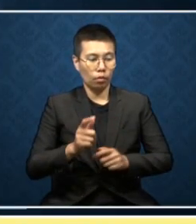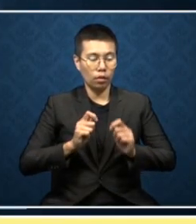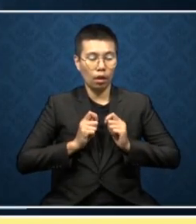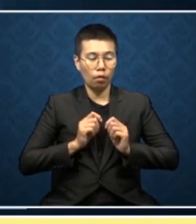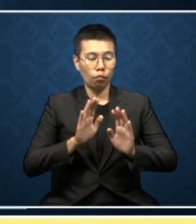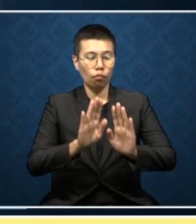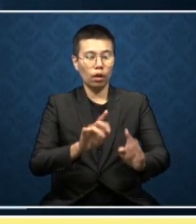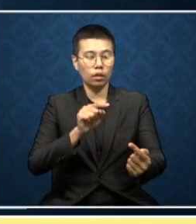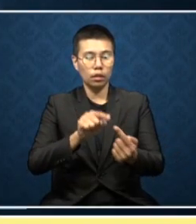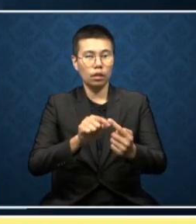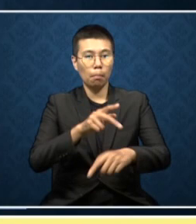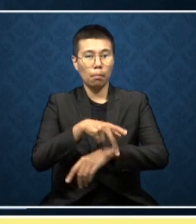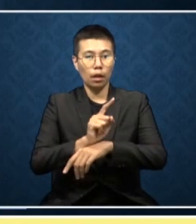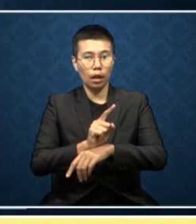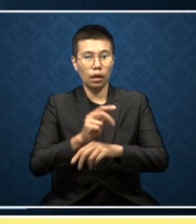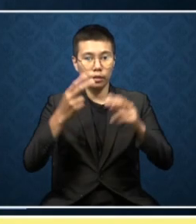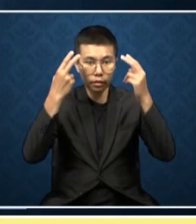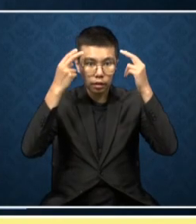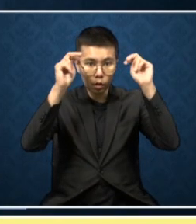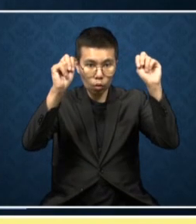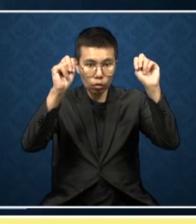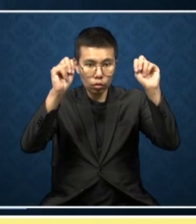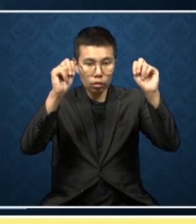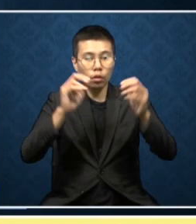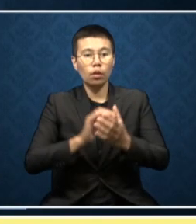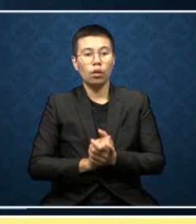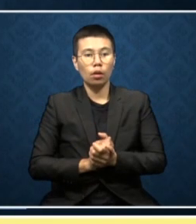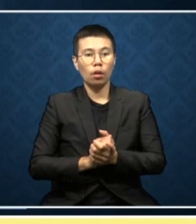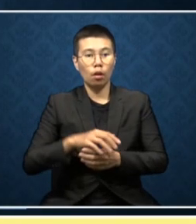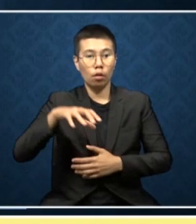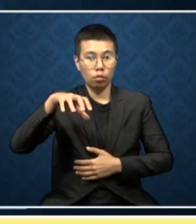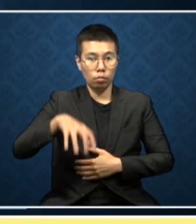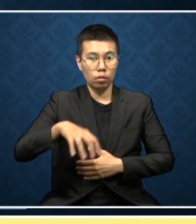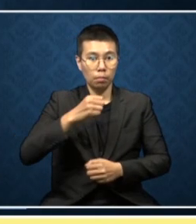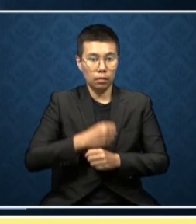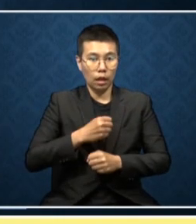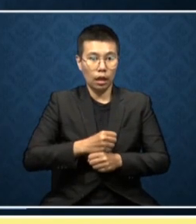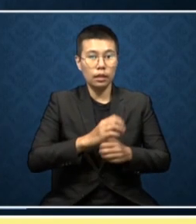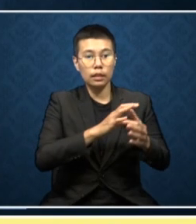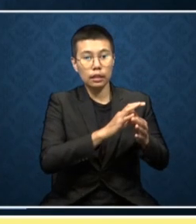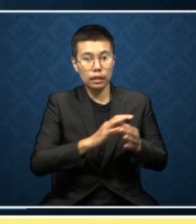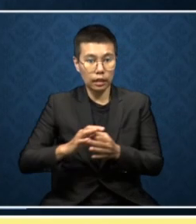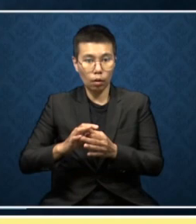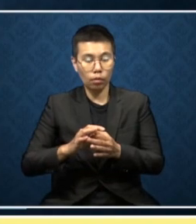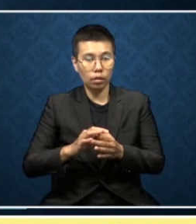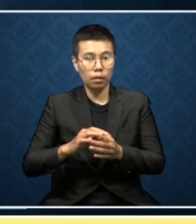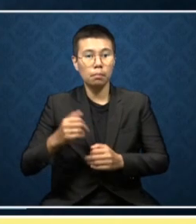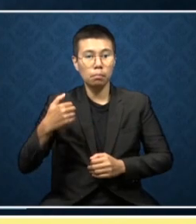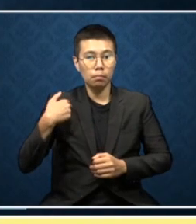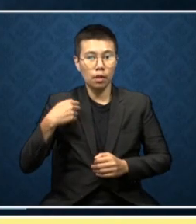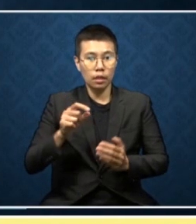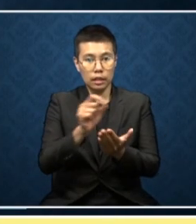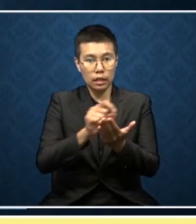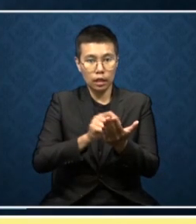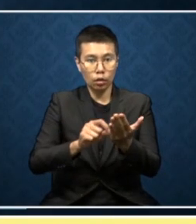ประธานไปยังท่านนายกรัฐมนตรีและหน่วยงานที่เกี่ยวข้องดังนี้ค่ะจัดทำร่างกฎหมายว่า